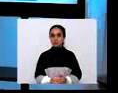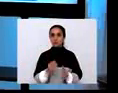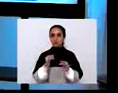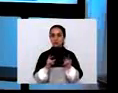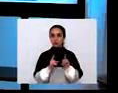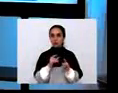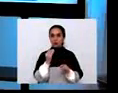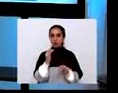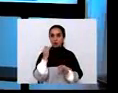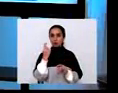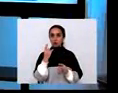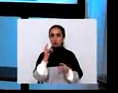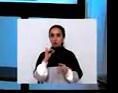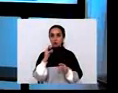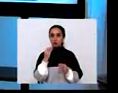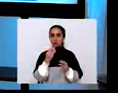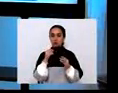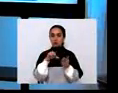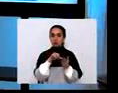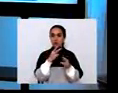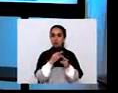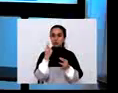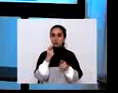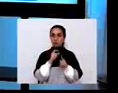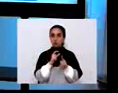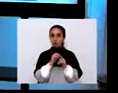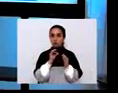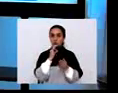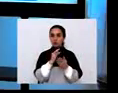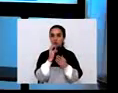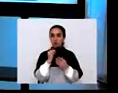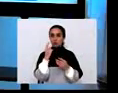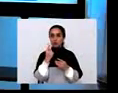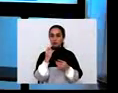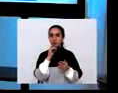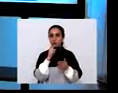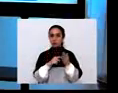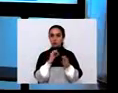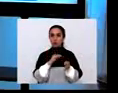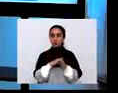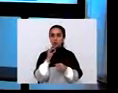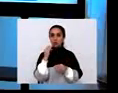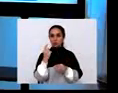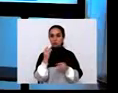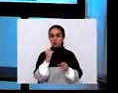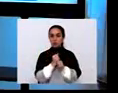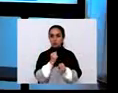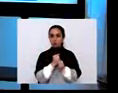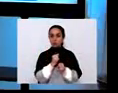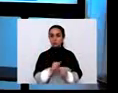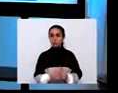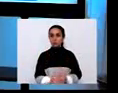Итак, однородные члены предложения относятся к одному слову, отвечают на один вопрос, выполняют одну работу,